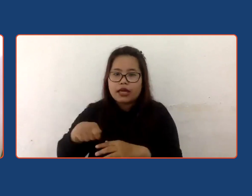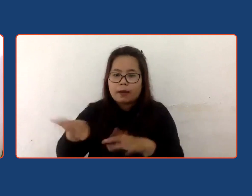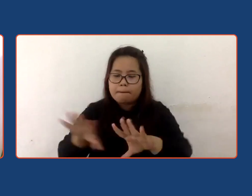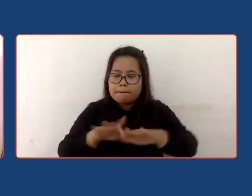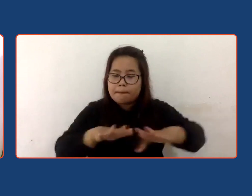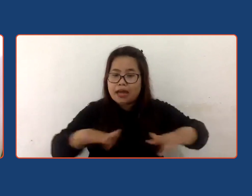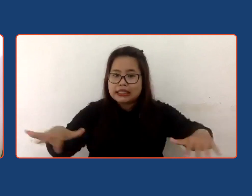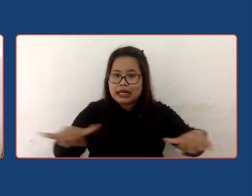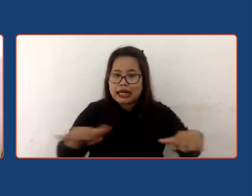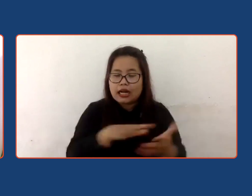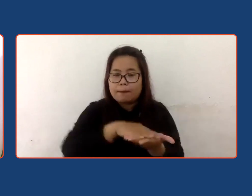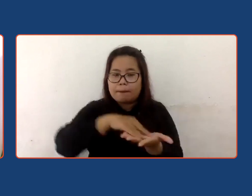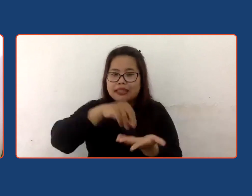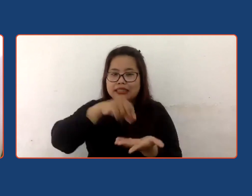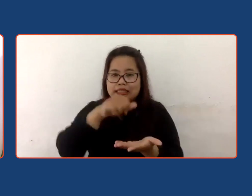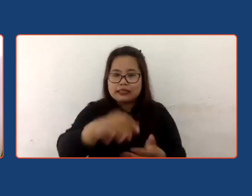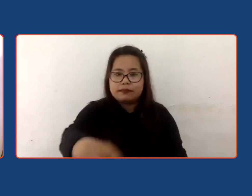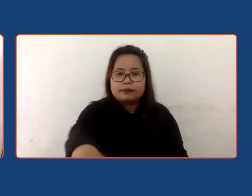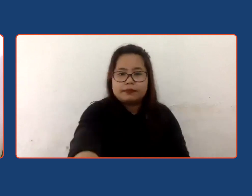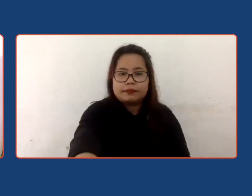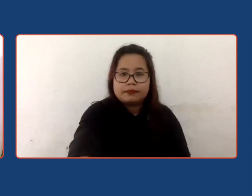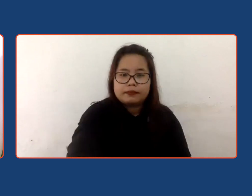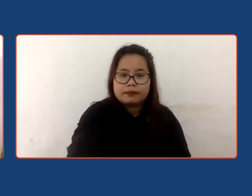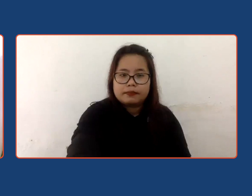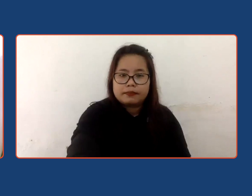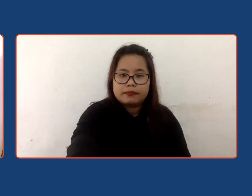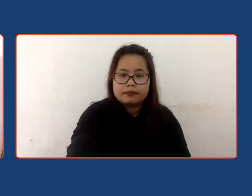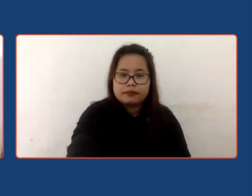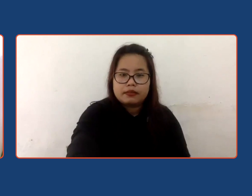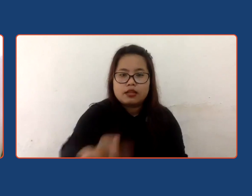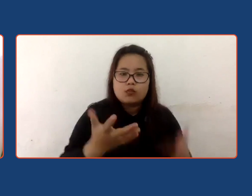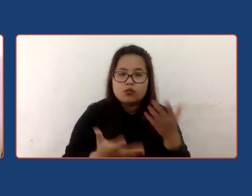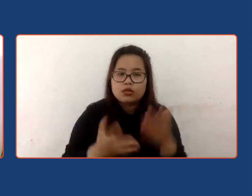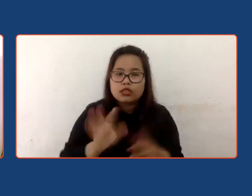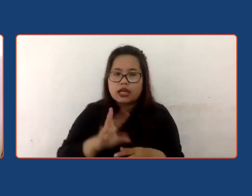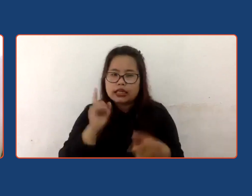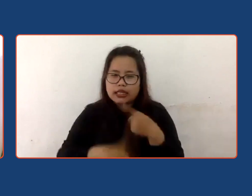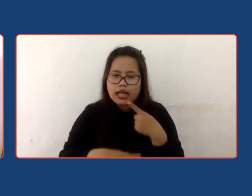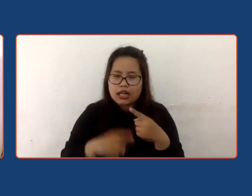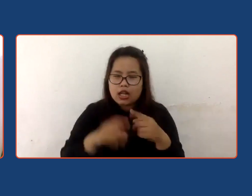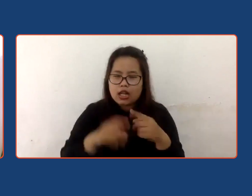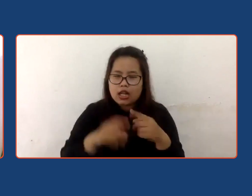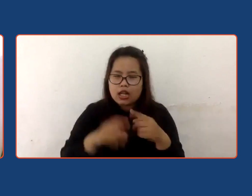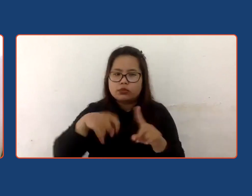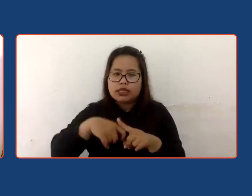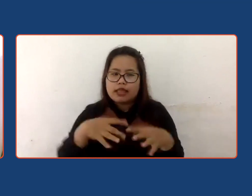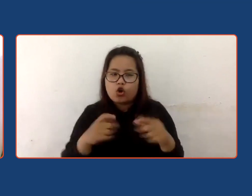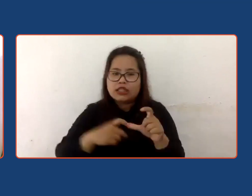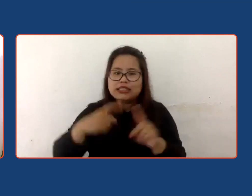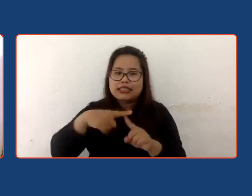hingga bisa dikenali obyeknya atau settingnya jadi mana gitu